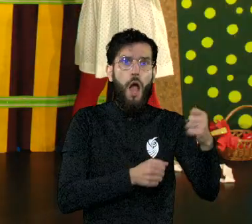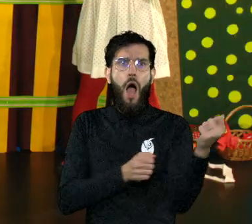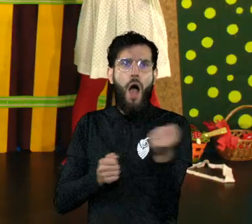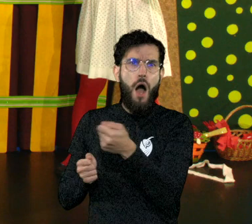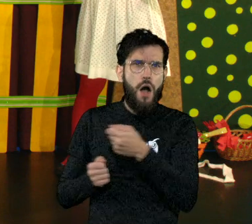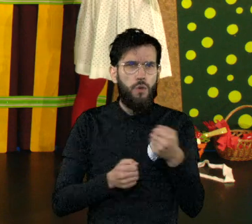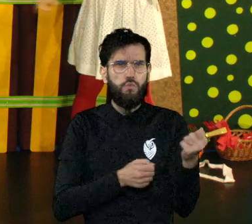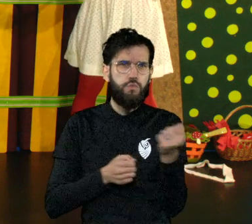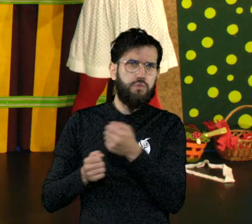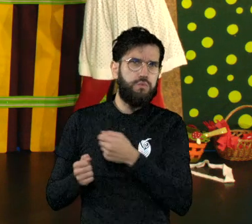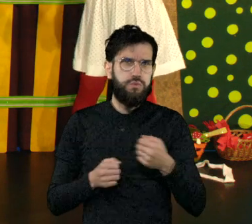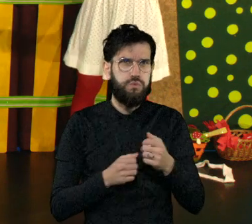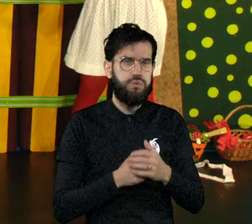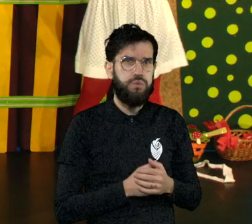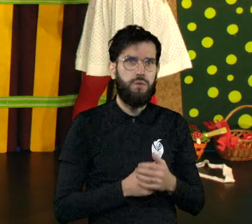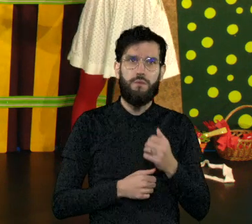ne